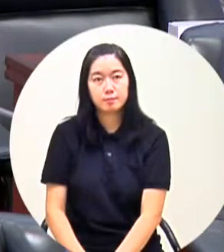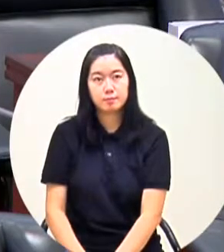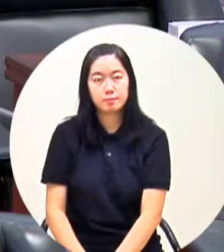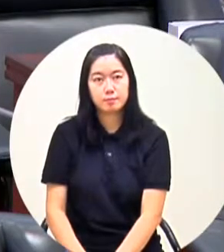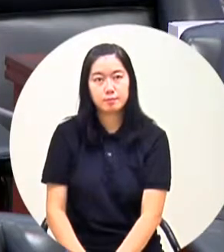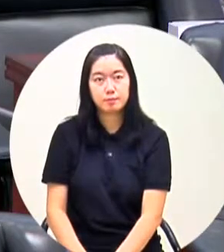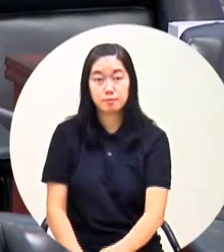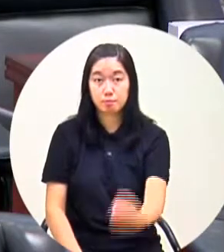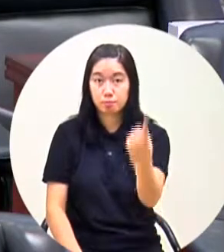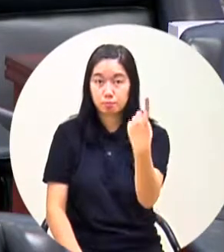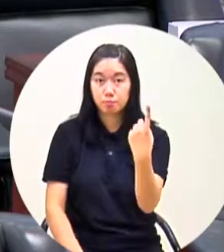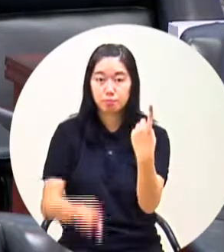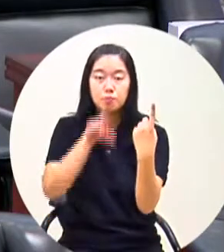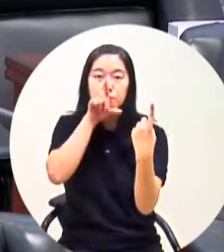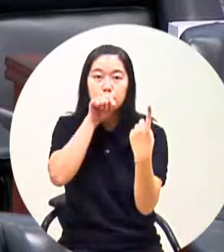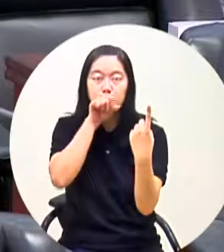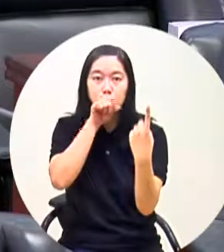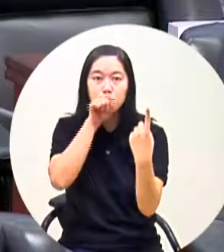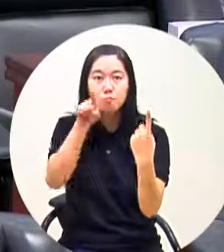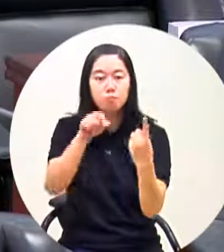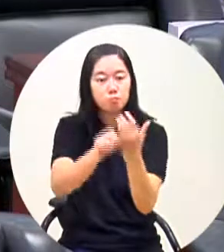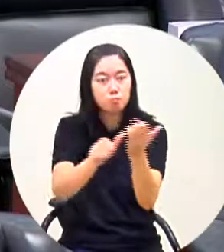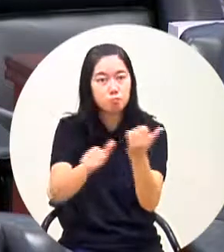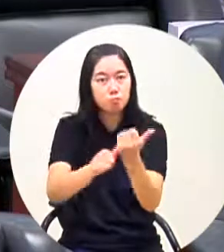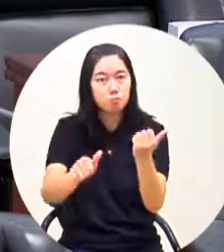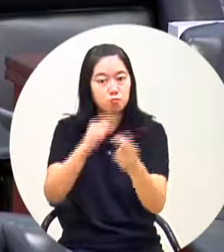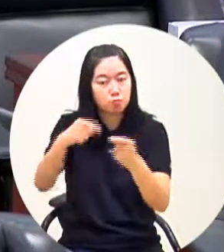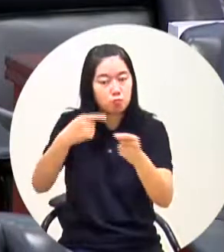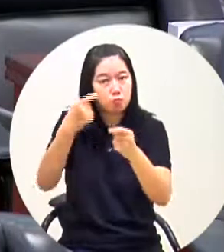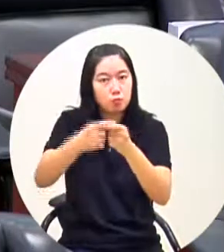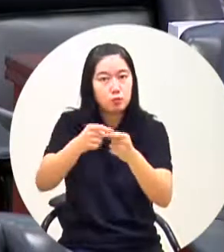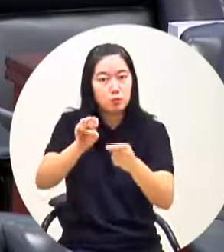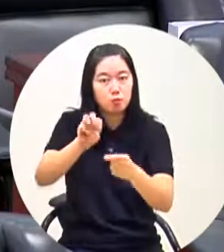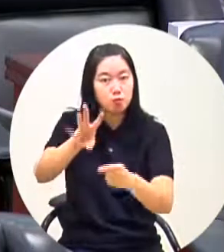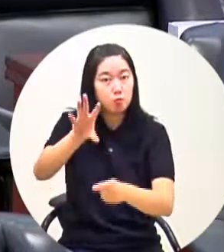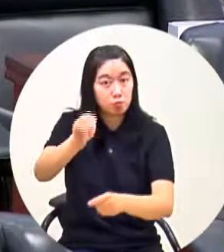可以生产1年哦，差不多300万颗的话，